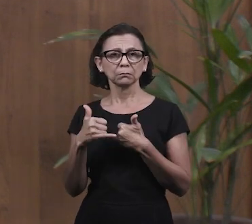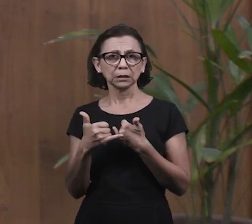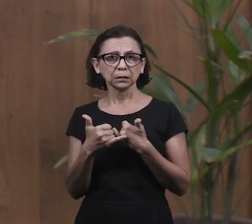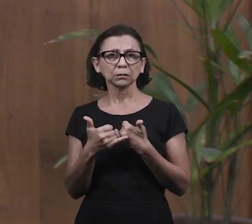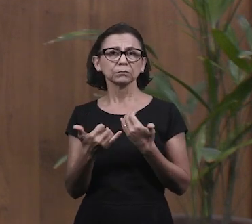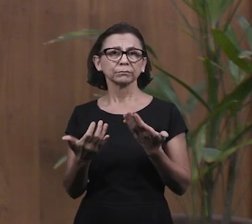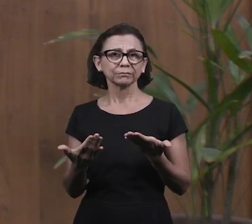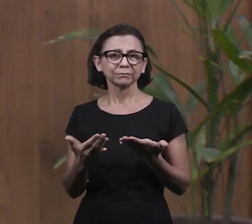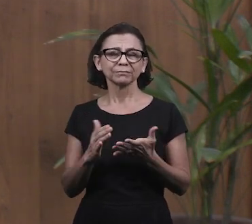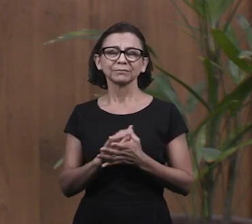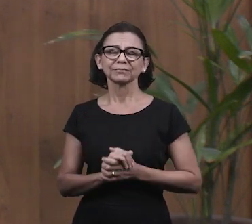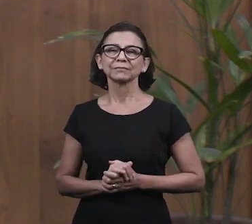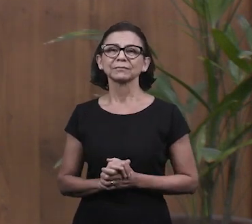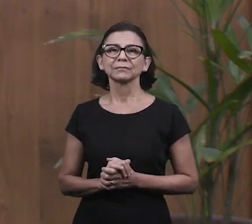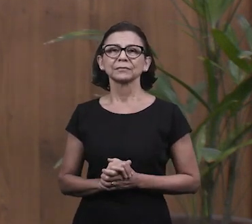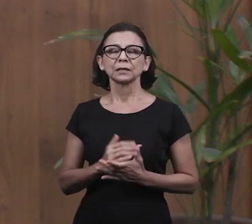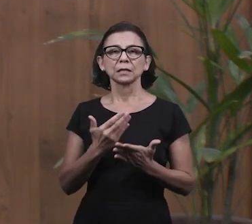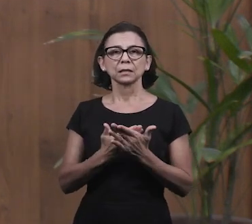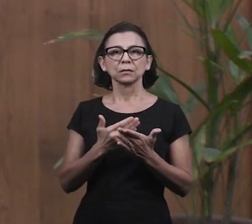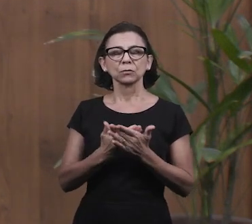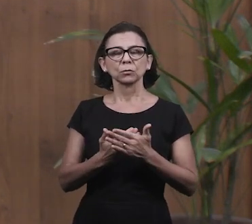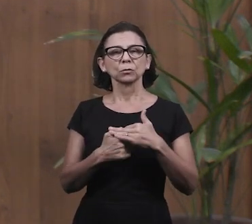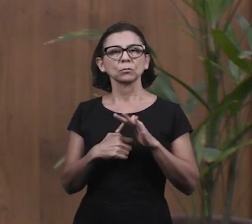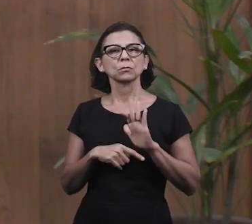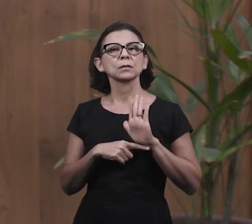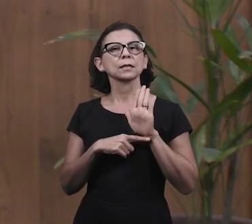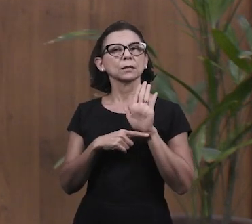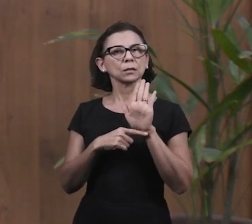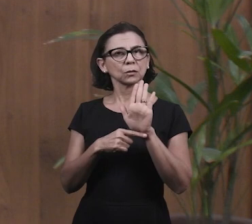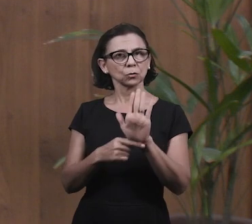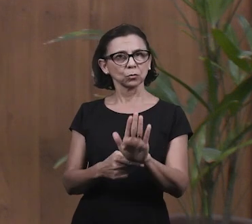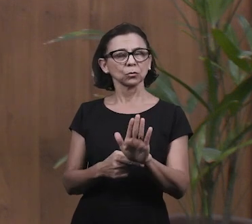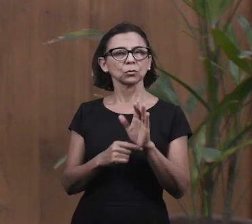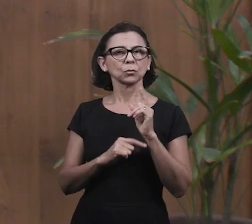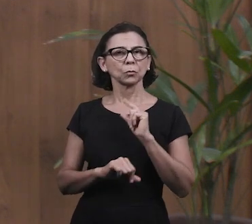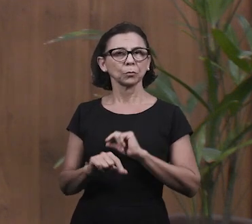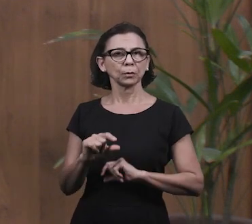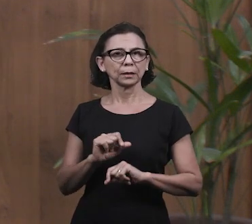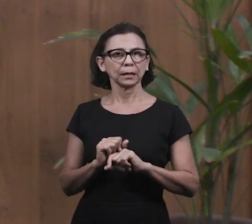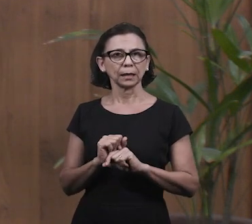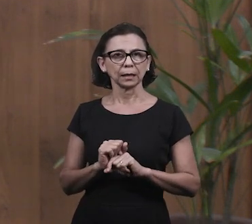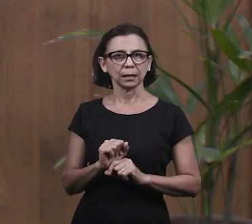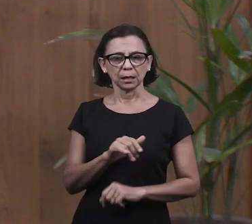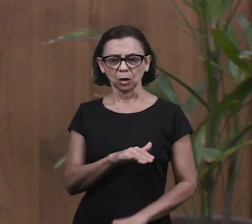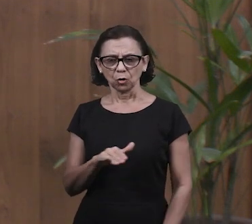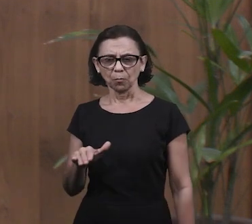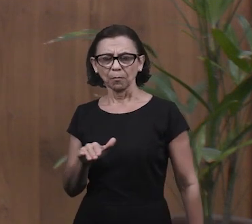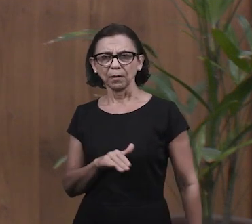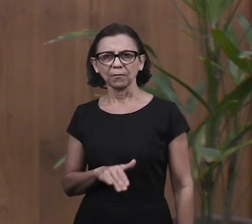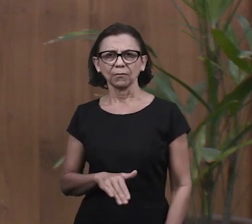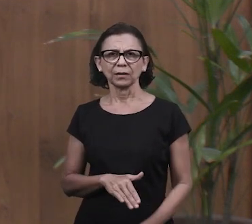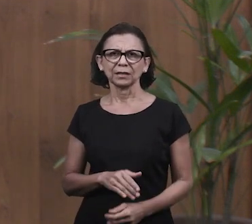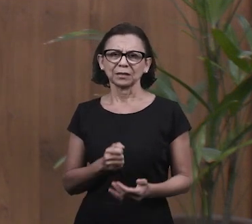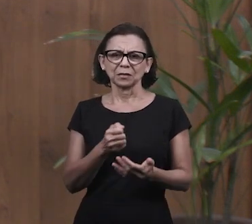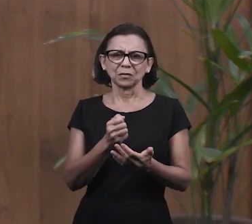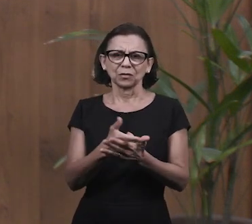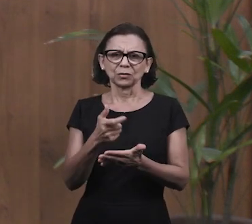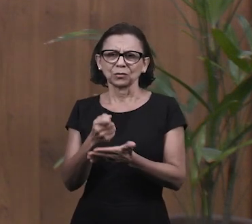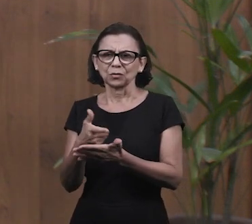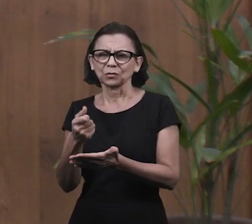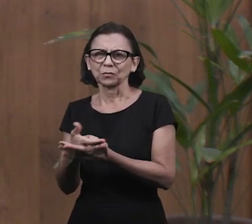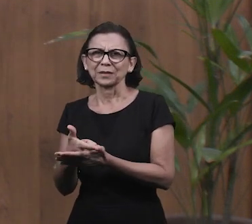choisis. L'étude a conclu. Donc, que cela nous aide à promouvoir donc une